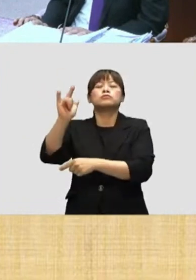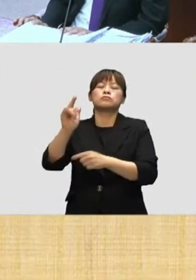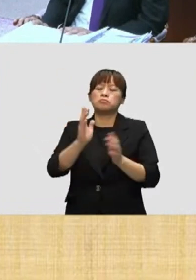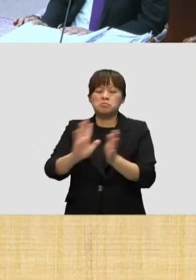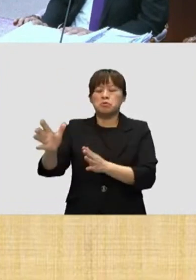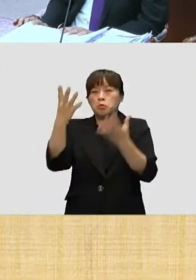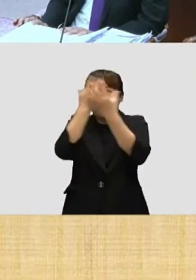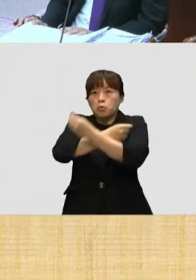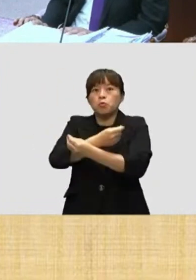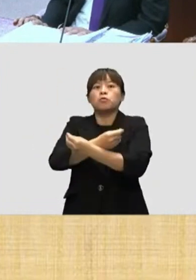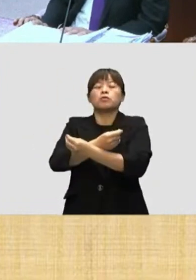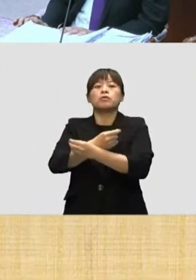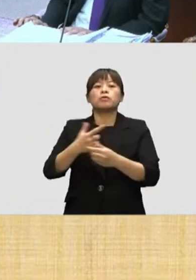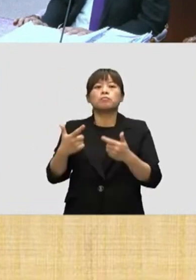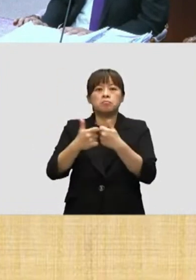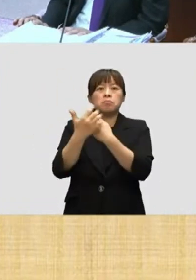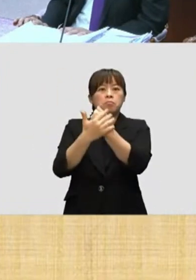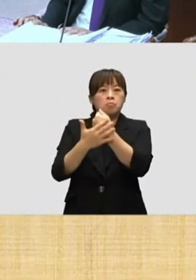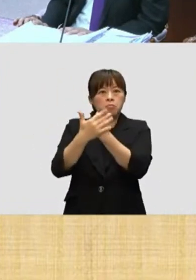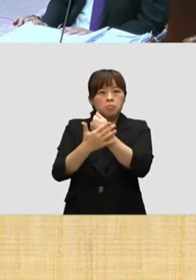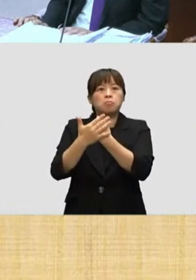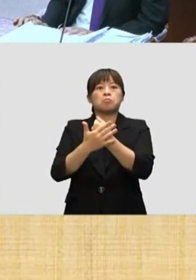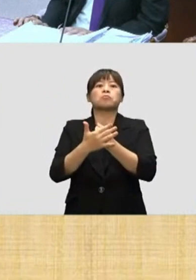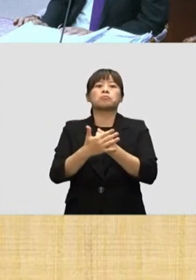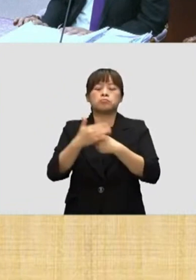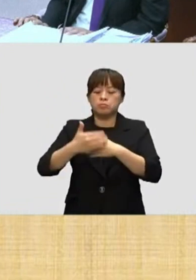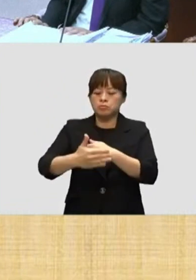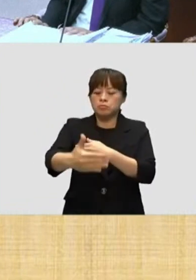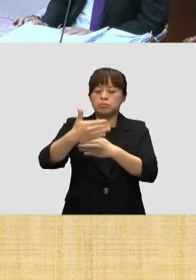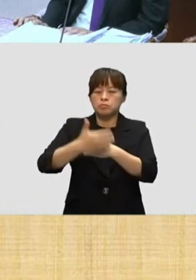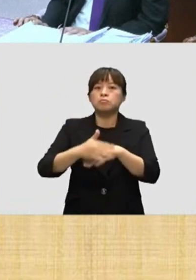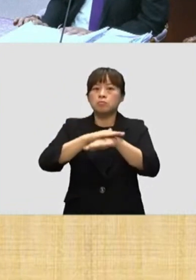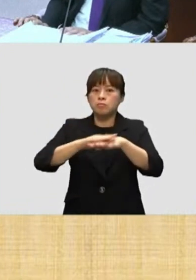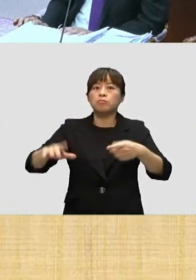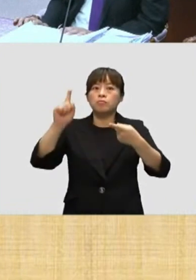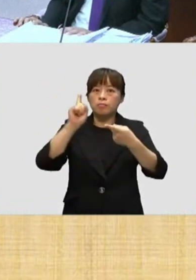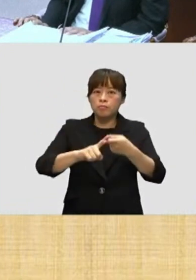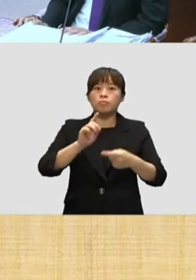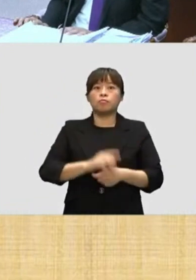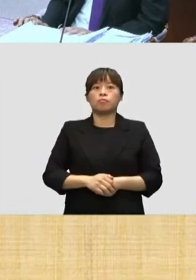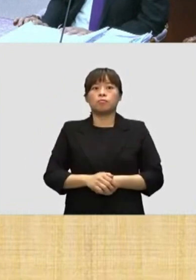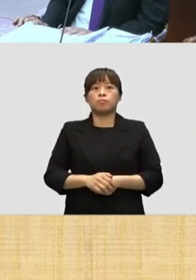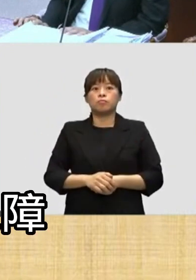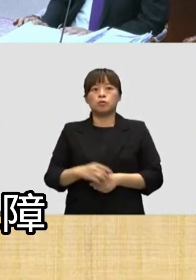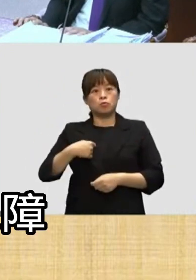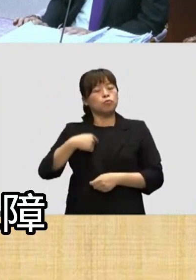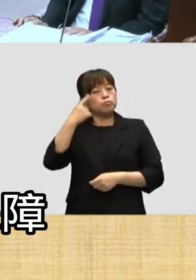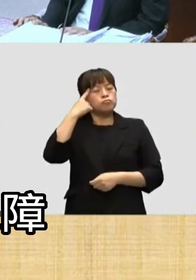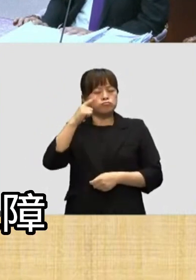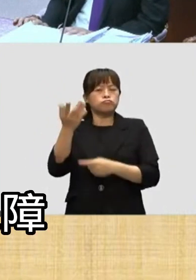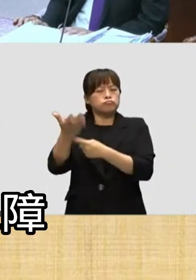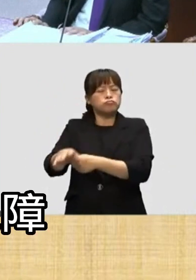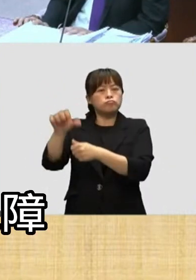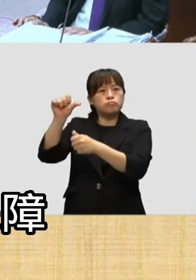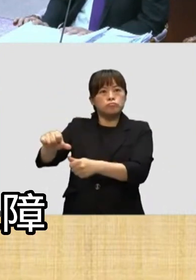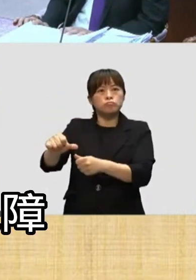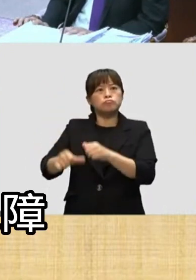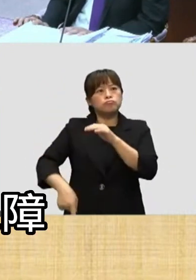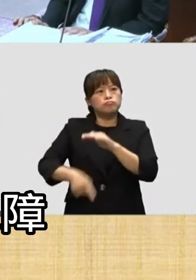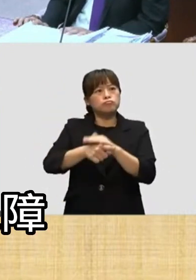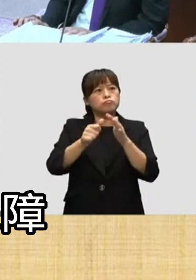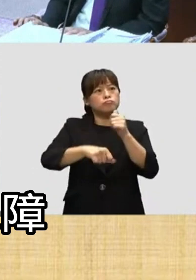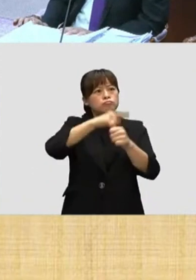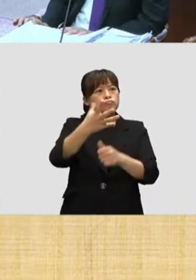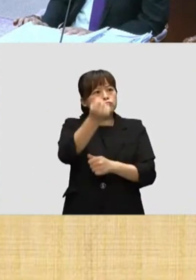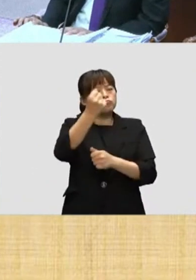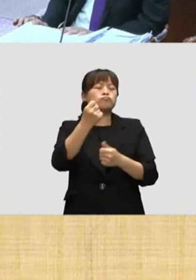免误判，并确保程序的稳妥。本部认为，死刑并没有违反生命权的